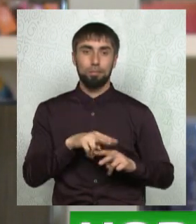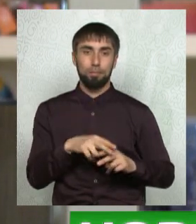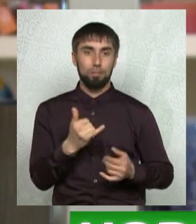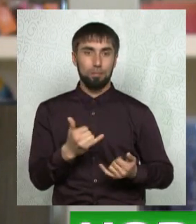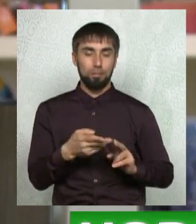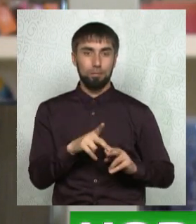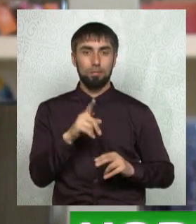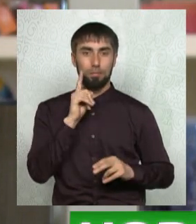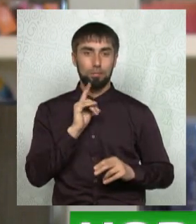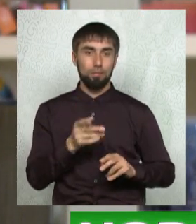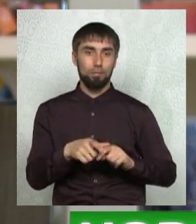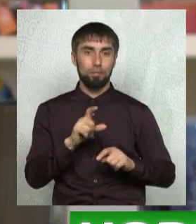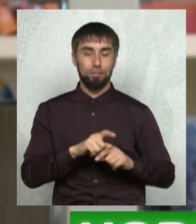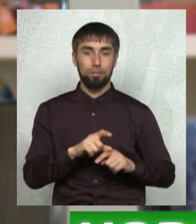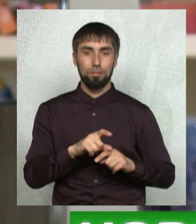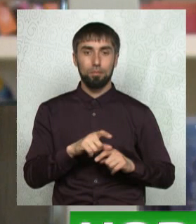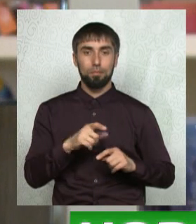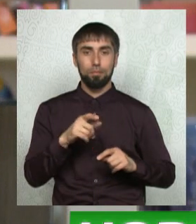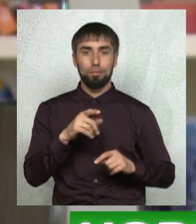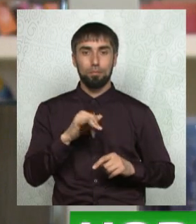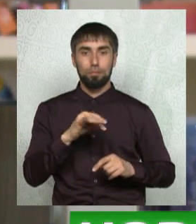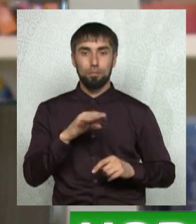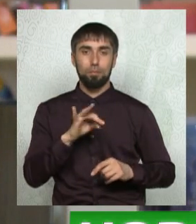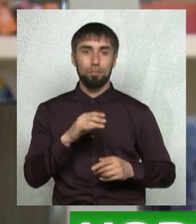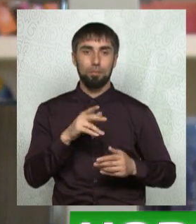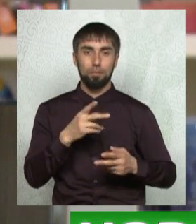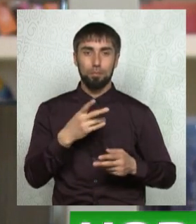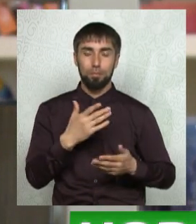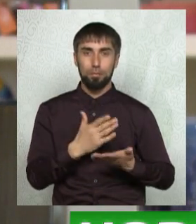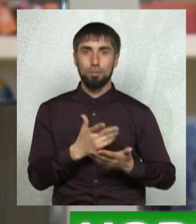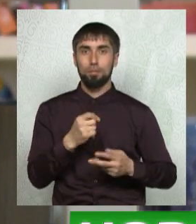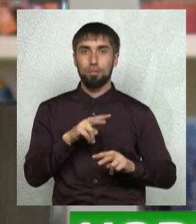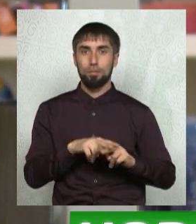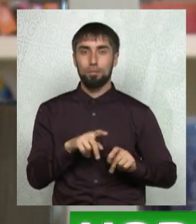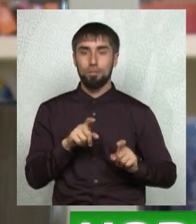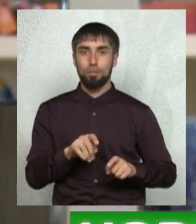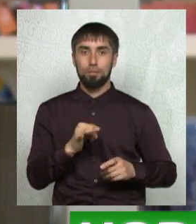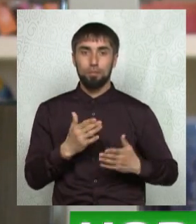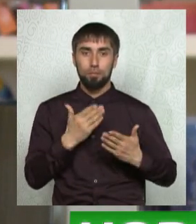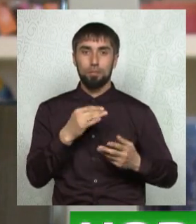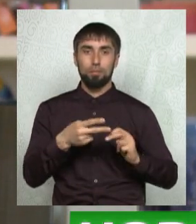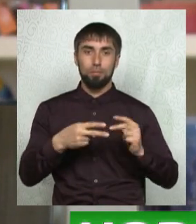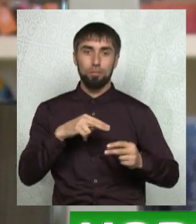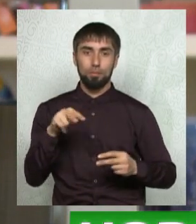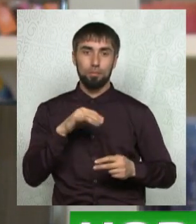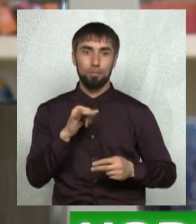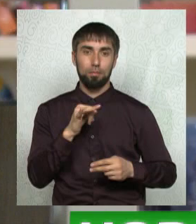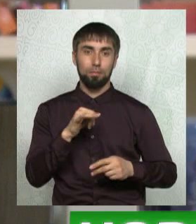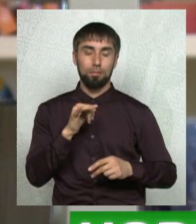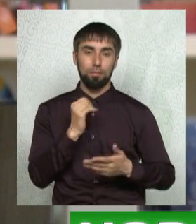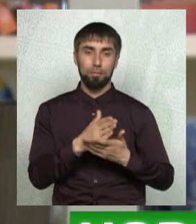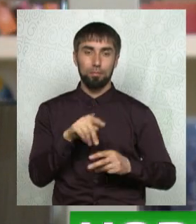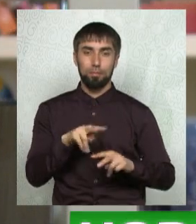это уютно и очень удобно. Есть где посидеть, почитать, можно поменять литературу, читать прямо здесь